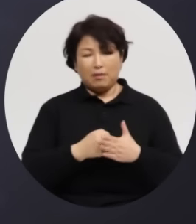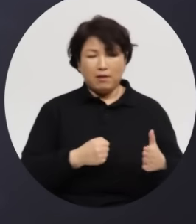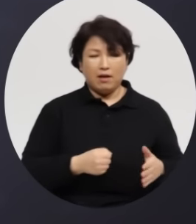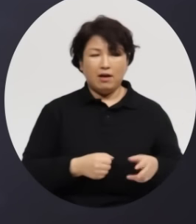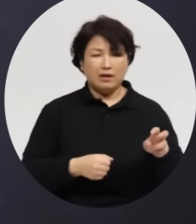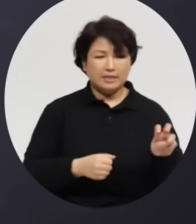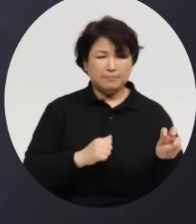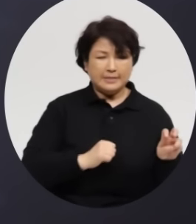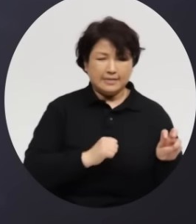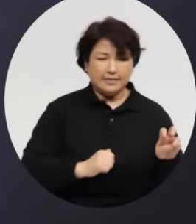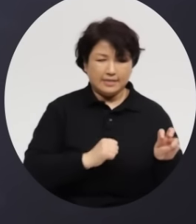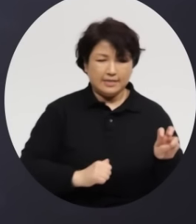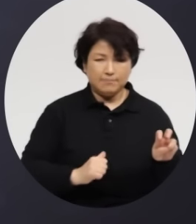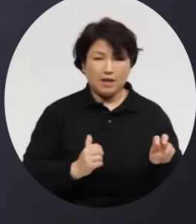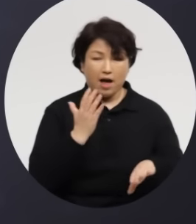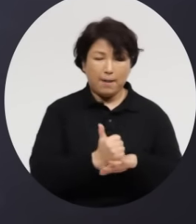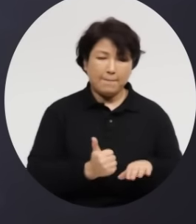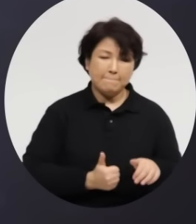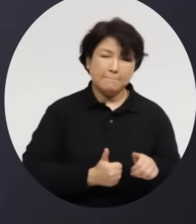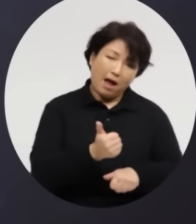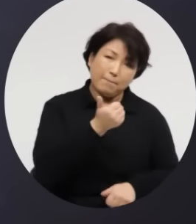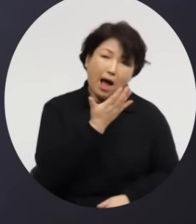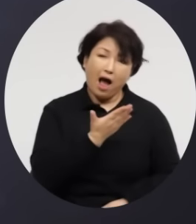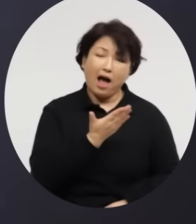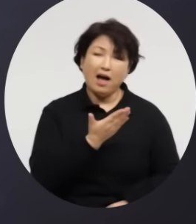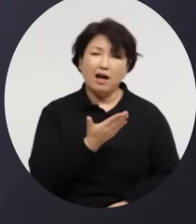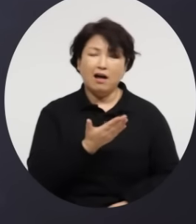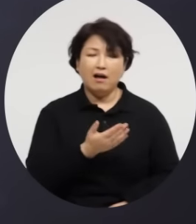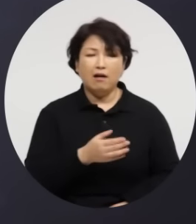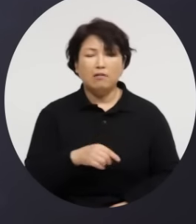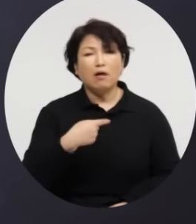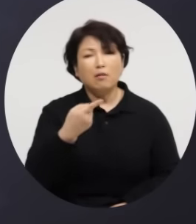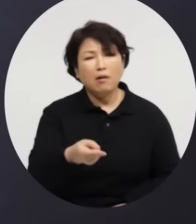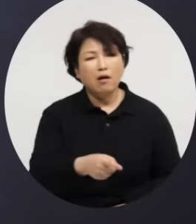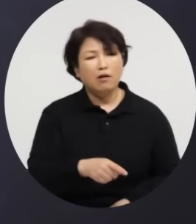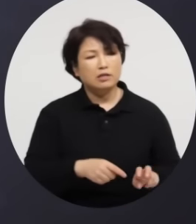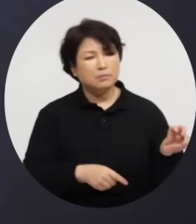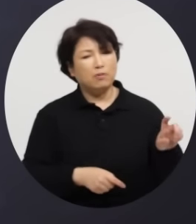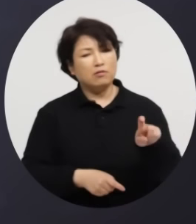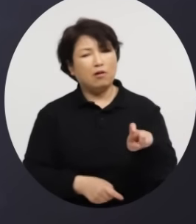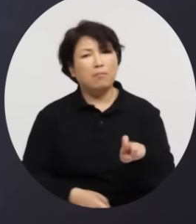만에 됐다면 다음에는 이제 10번 만에 되고 다음엔 5번 만에 되고 다음은 2번 만에 되고